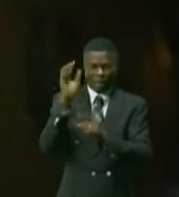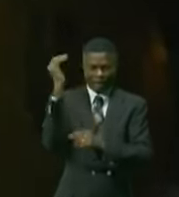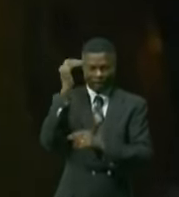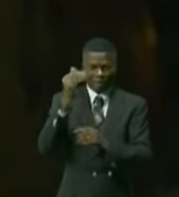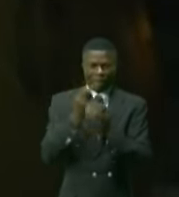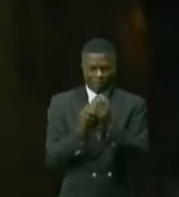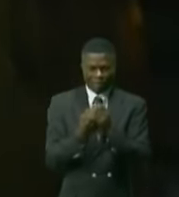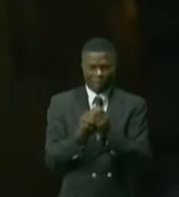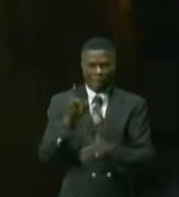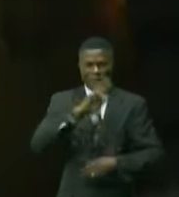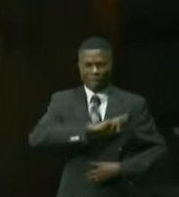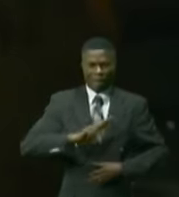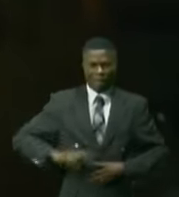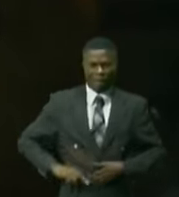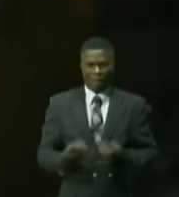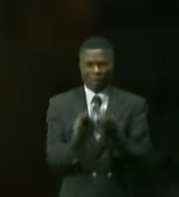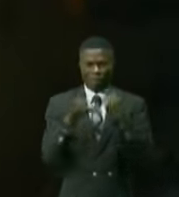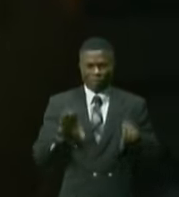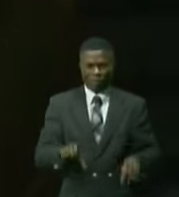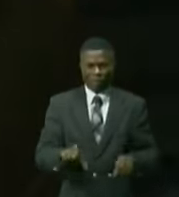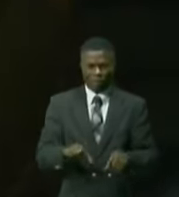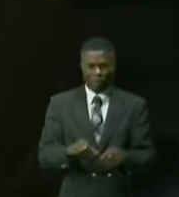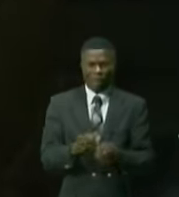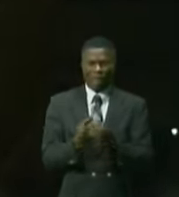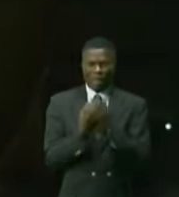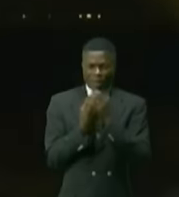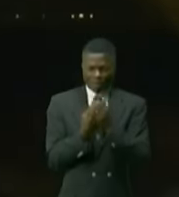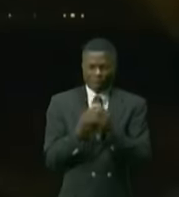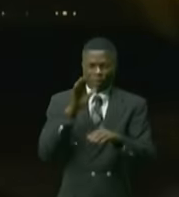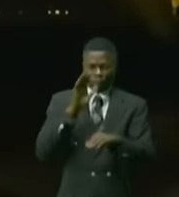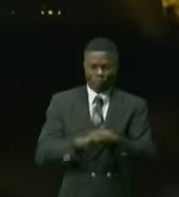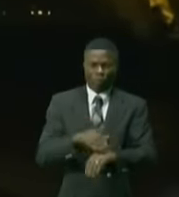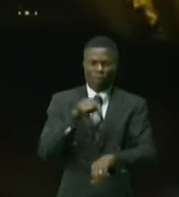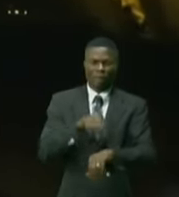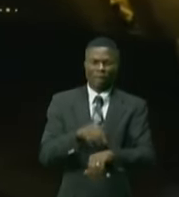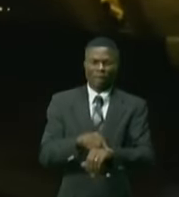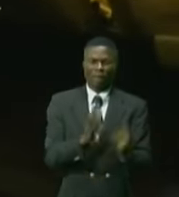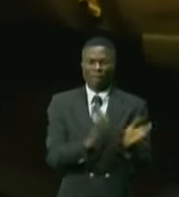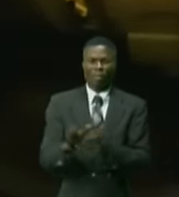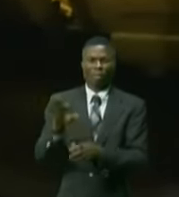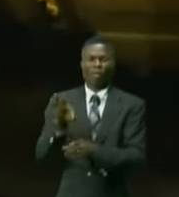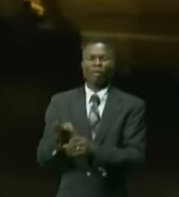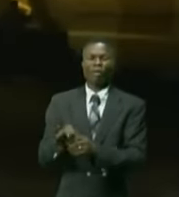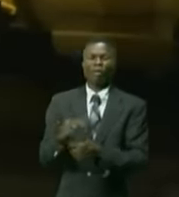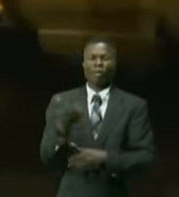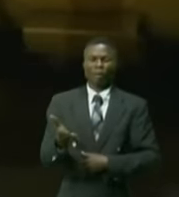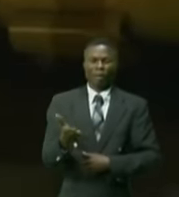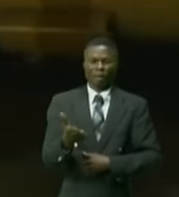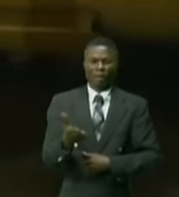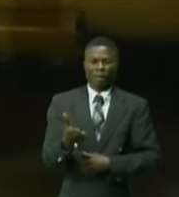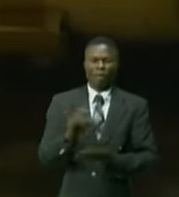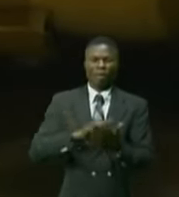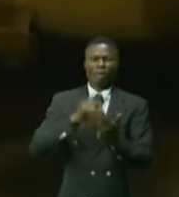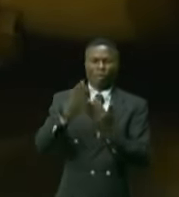la République démocratique du Congo s'approche de la date prévue pour les élections. Dans le